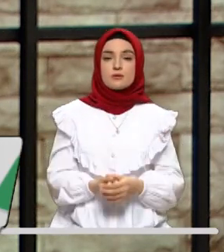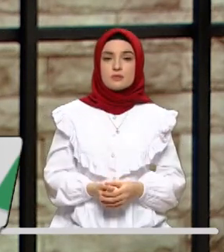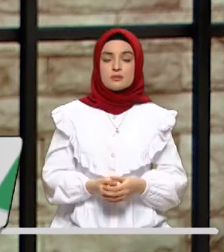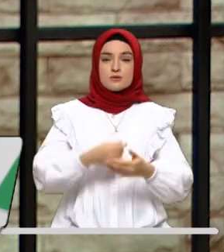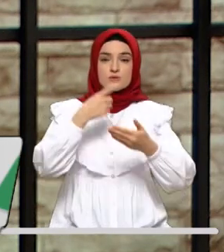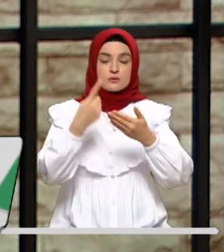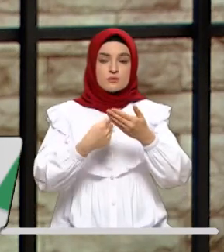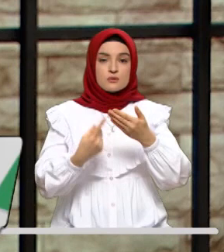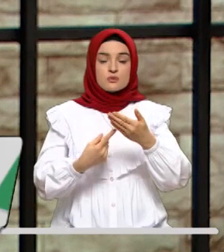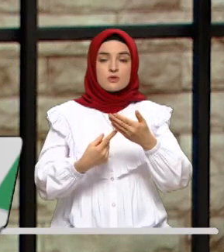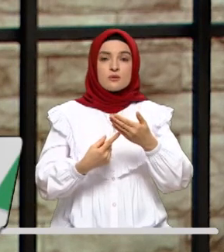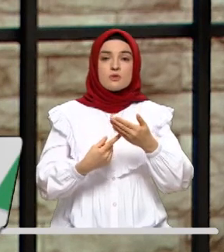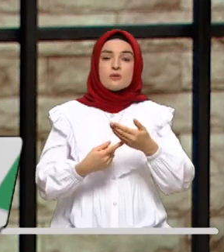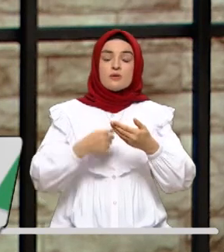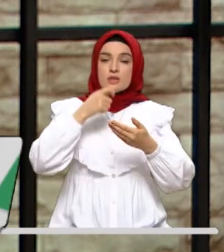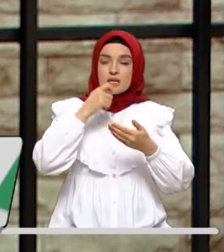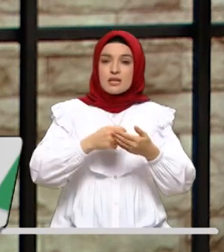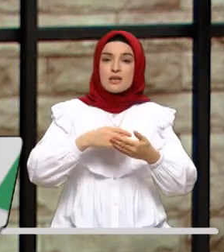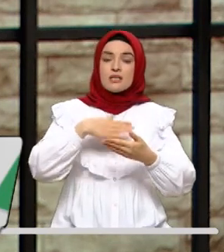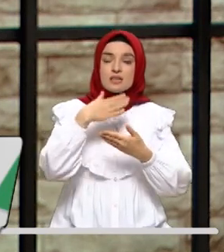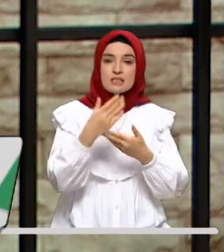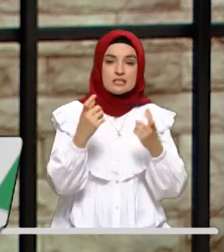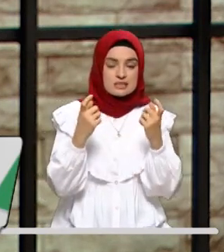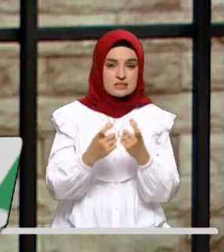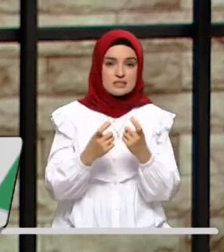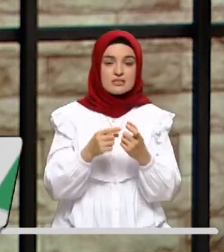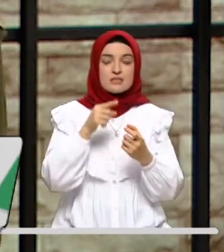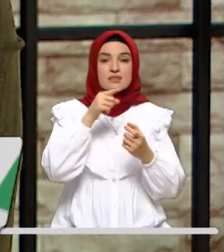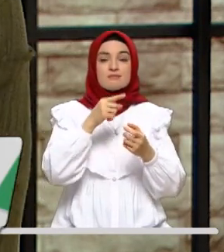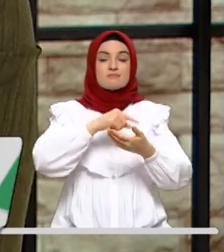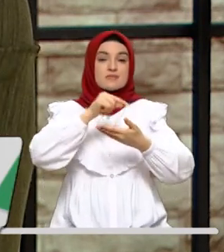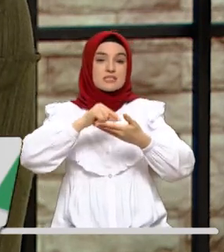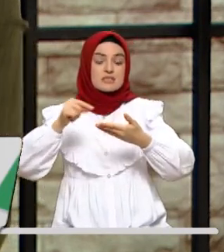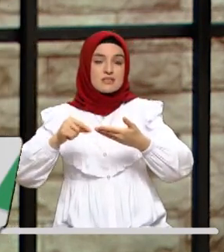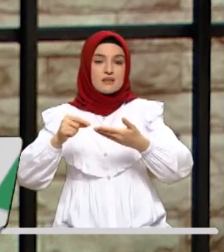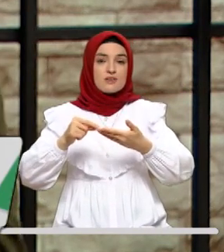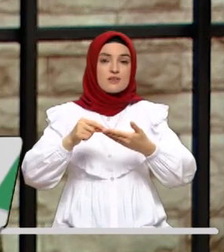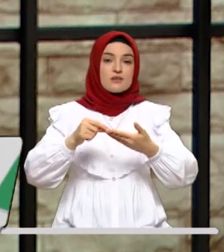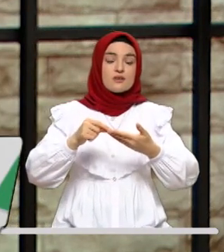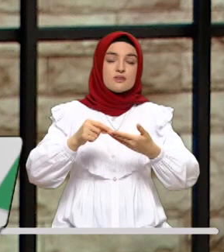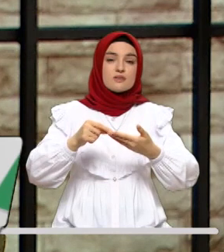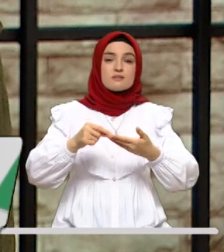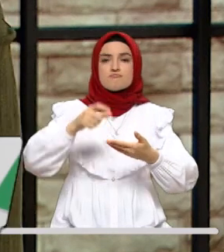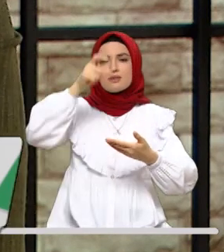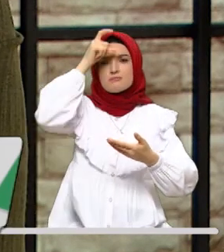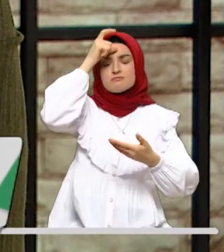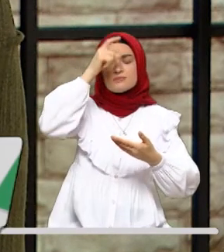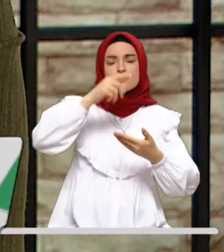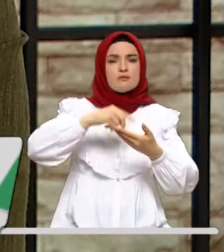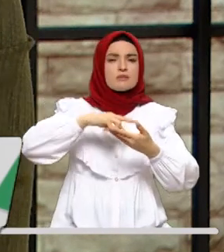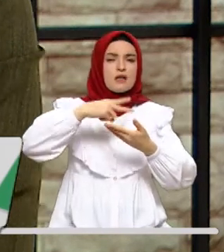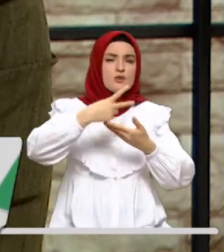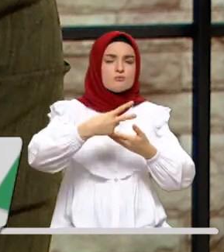Kur'an-ı Kerim'in aslının yerine senin yazdığın Türkçe tercümesi okunur korkusuyla. Eğer bu